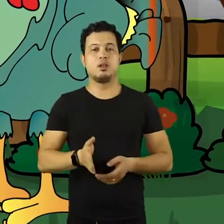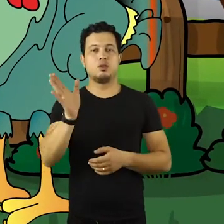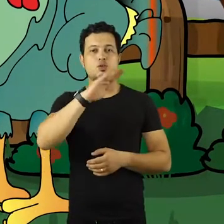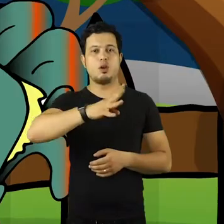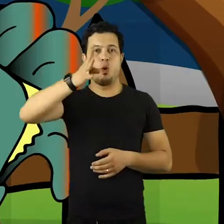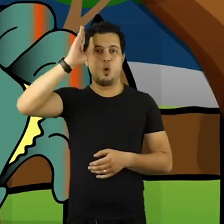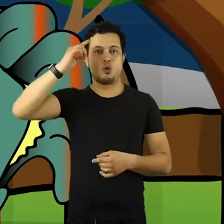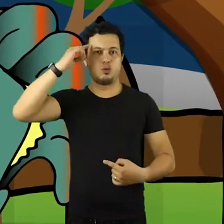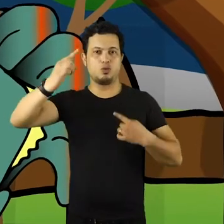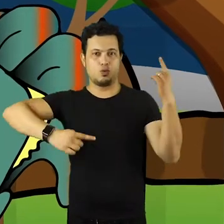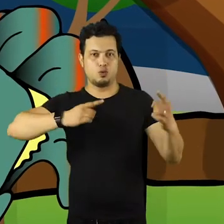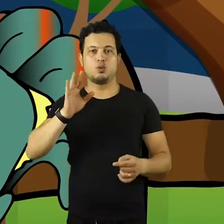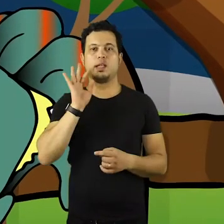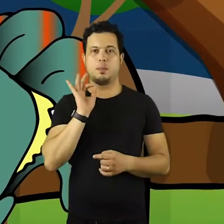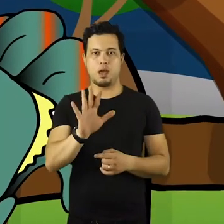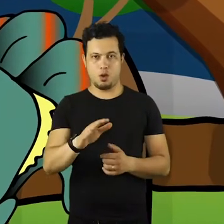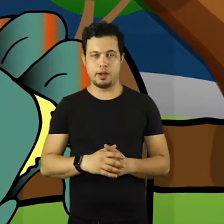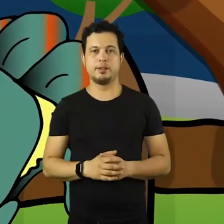sonra... Demek öyle.